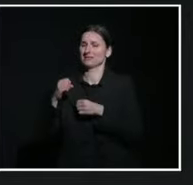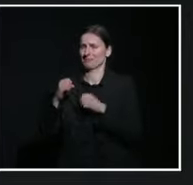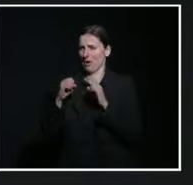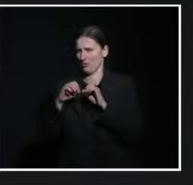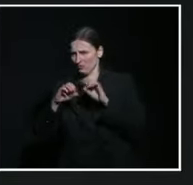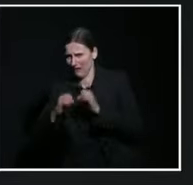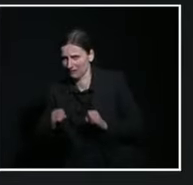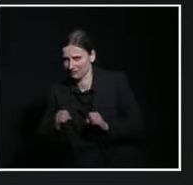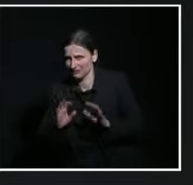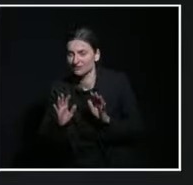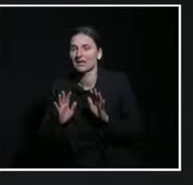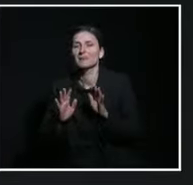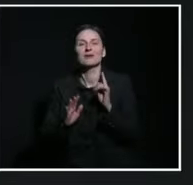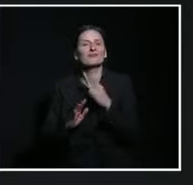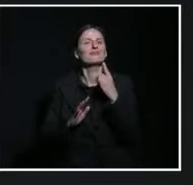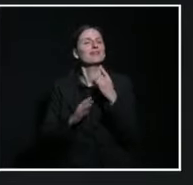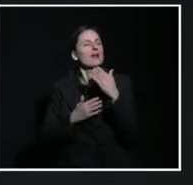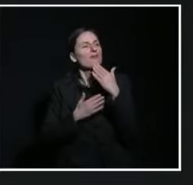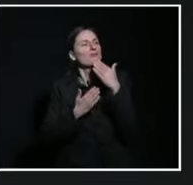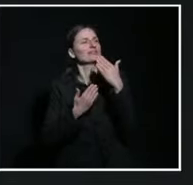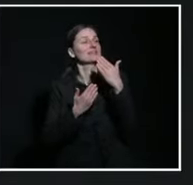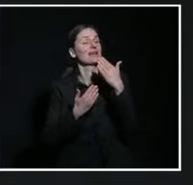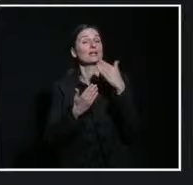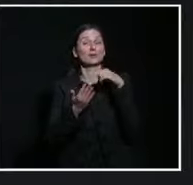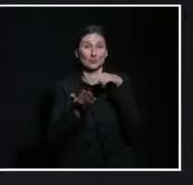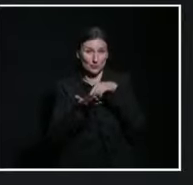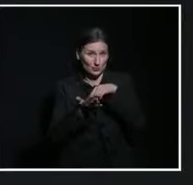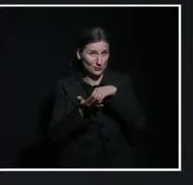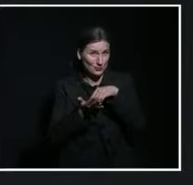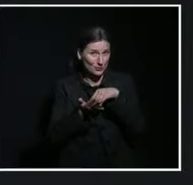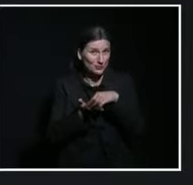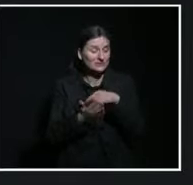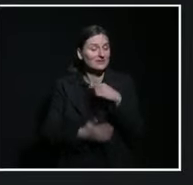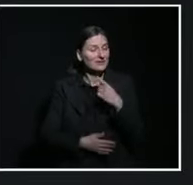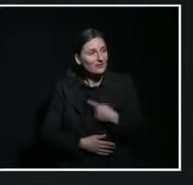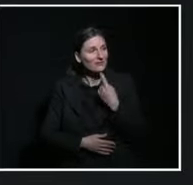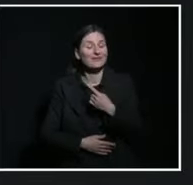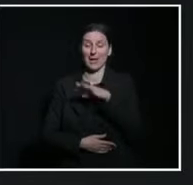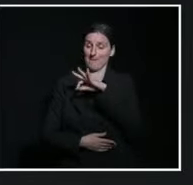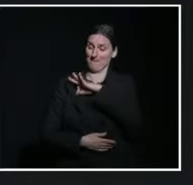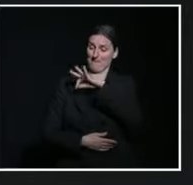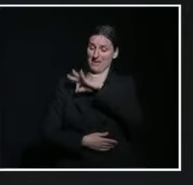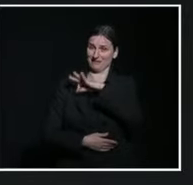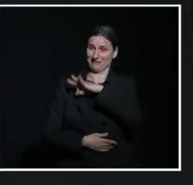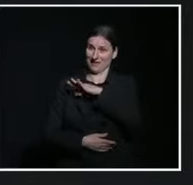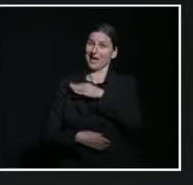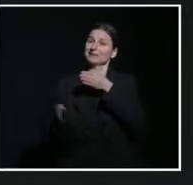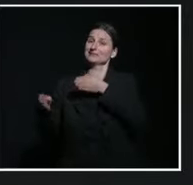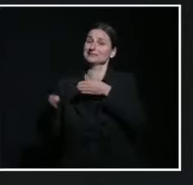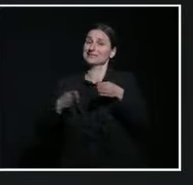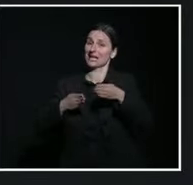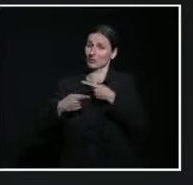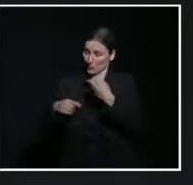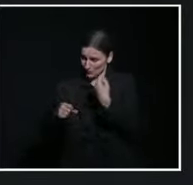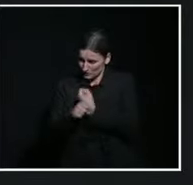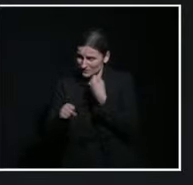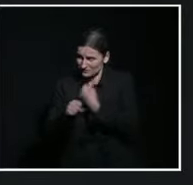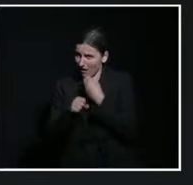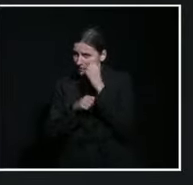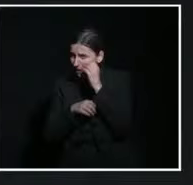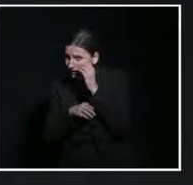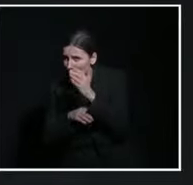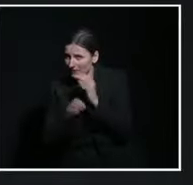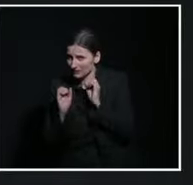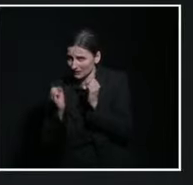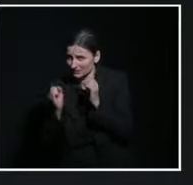das verdanken wir auch der Arbeit unserer seriösen politischen Parteien.